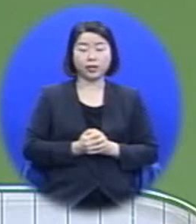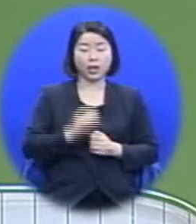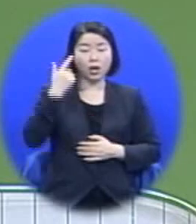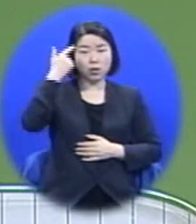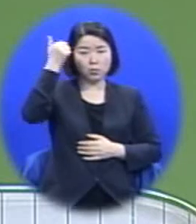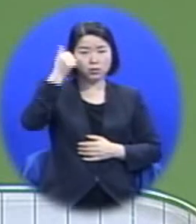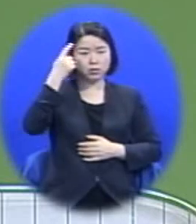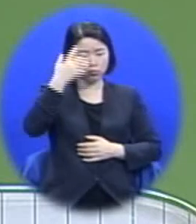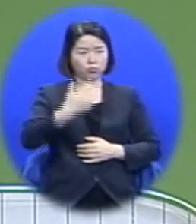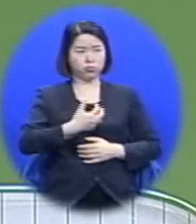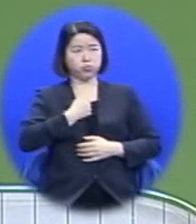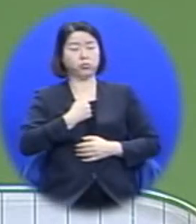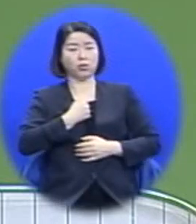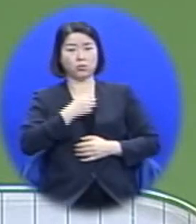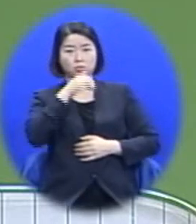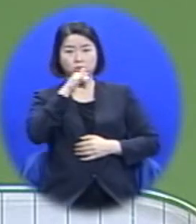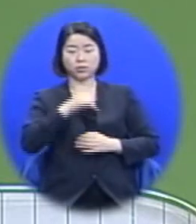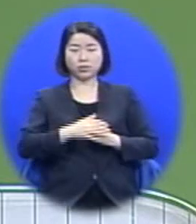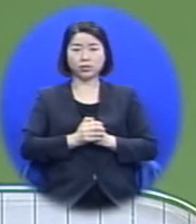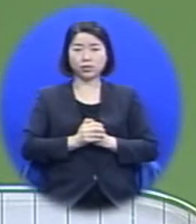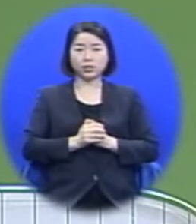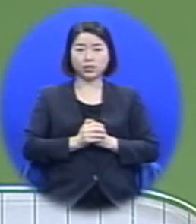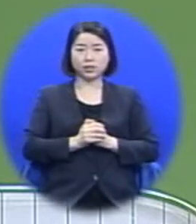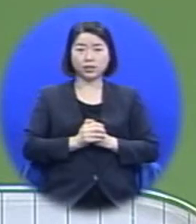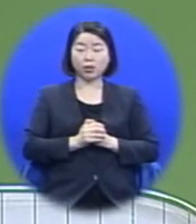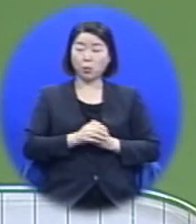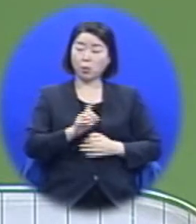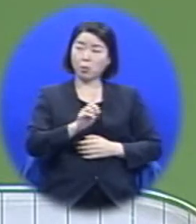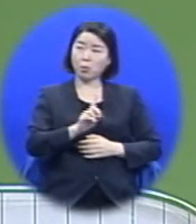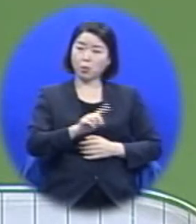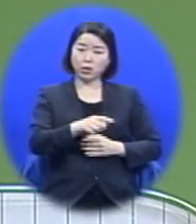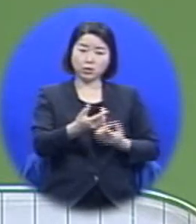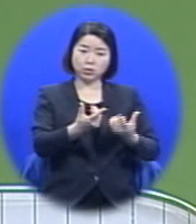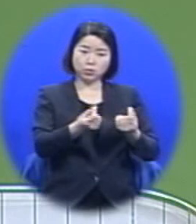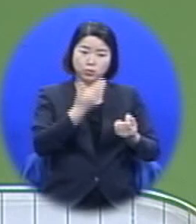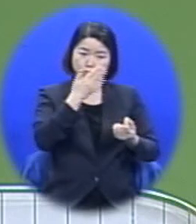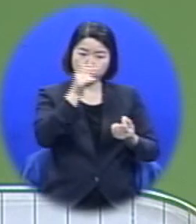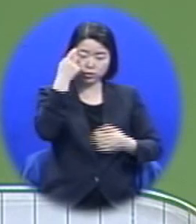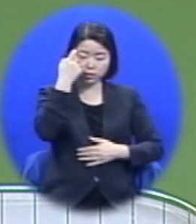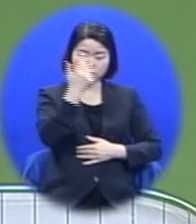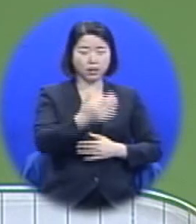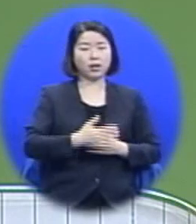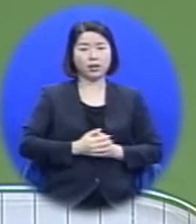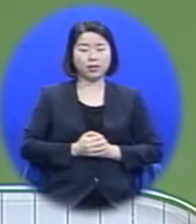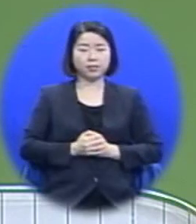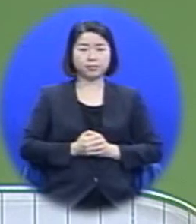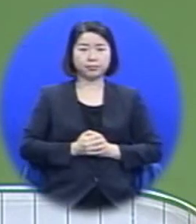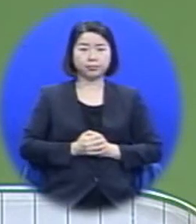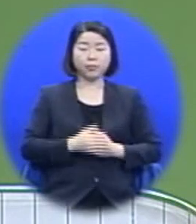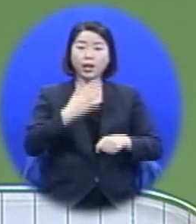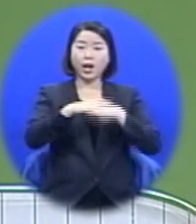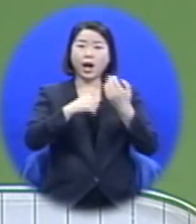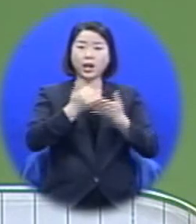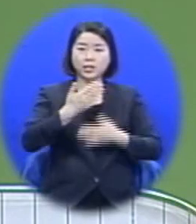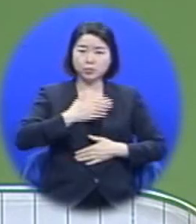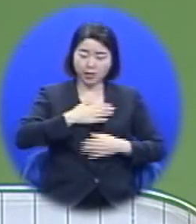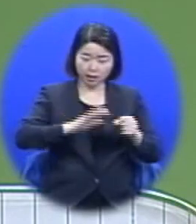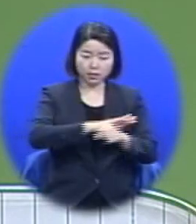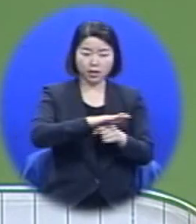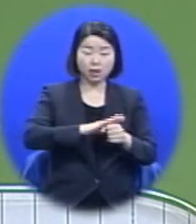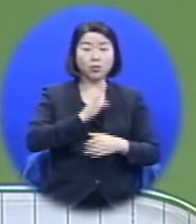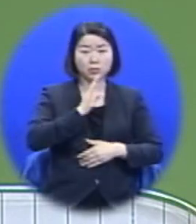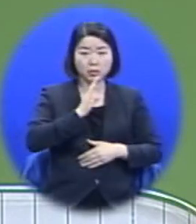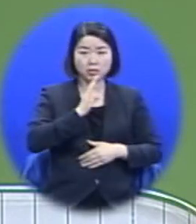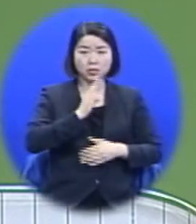목사님의 충족을 받았어요 어떻게 이럴 수 있는가 하나님이 나를 사랑하세요